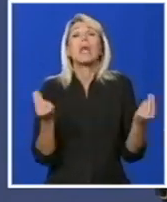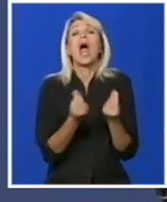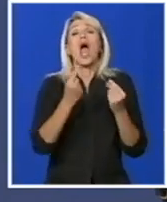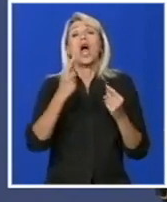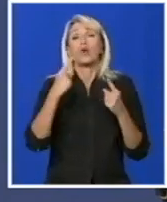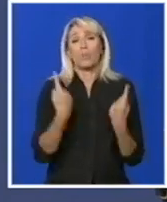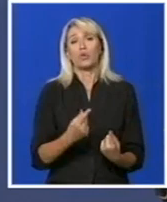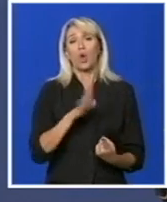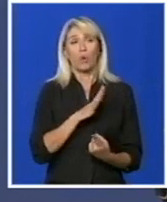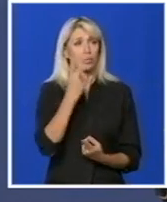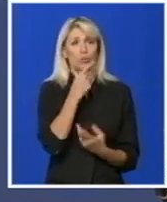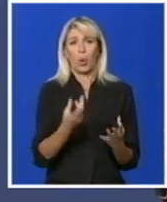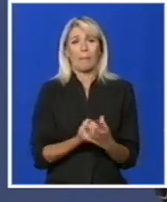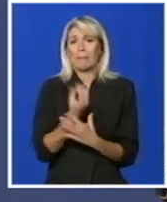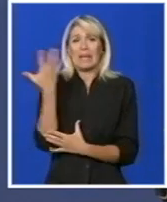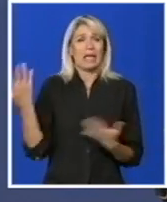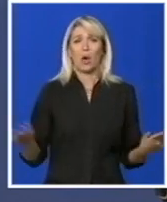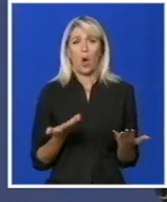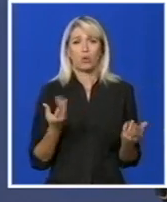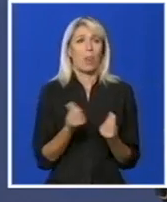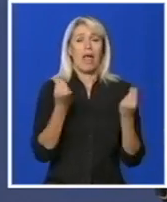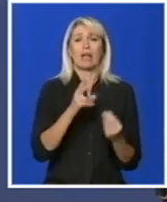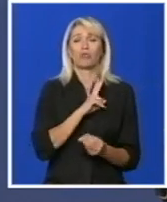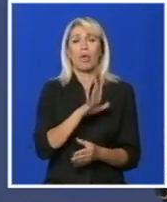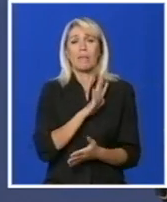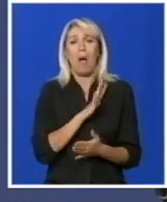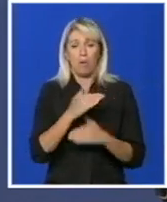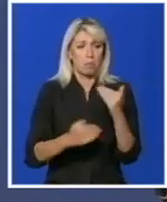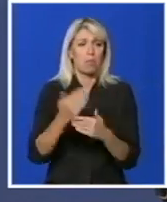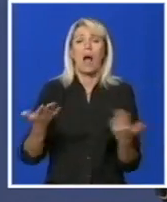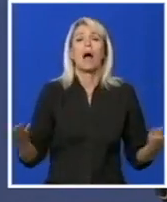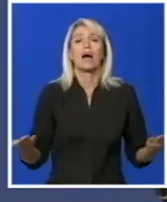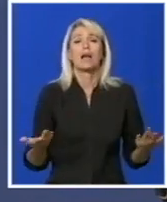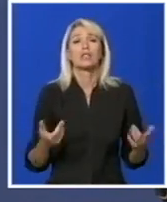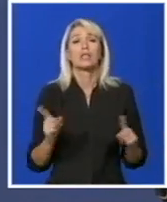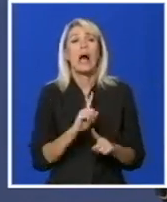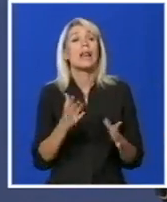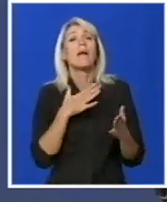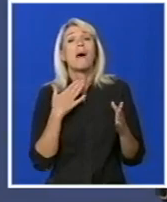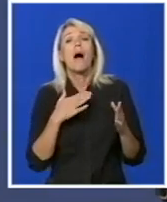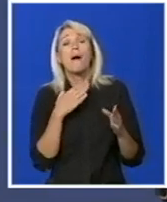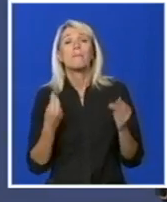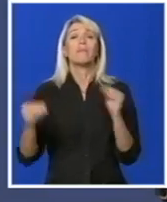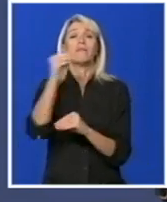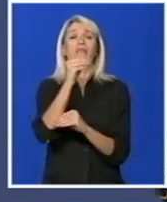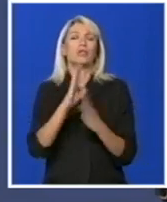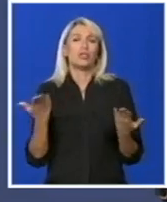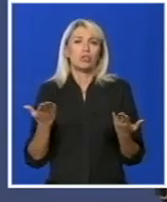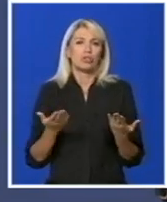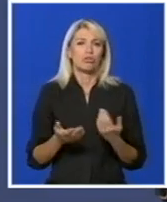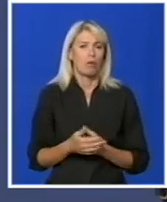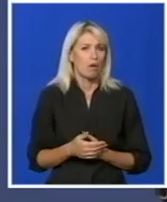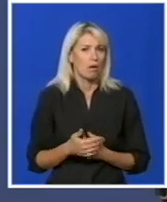moramo biti svesni da je to nešto što se odvija kao dinamičan proces s jedne strane virusa, s druge strane ljudski organizmi koji